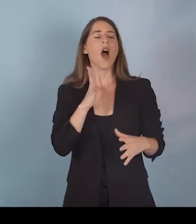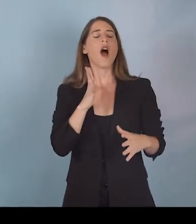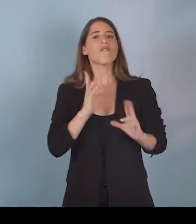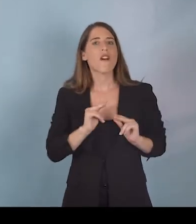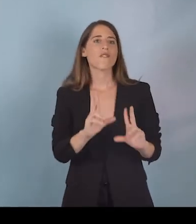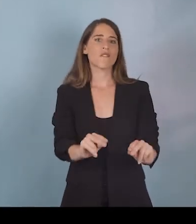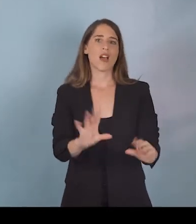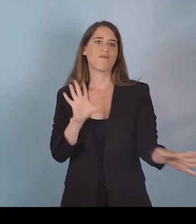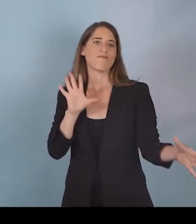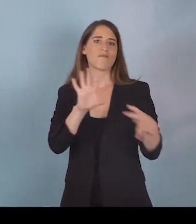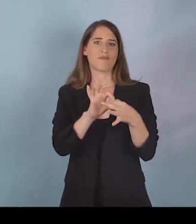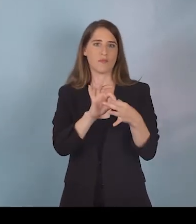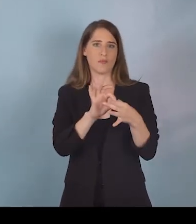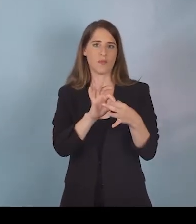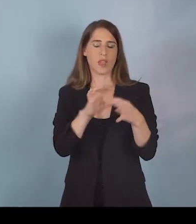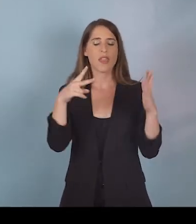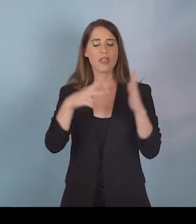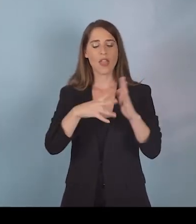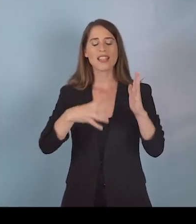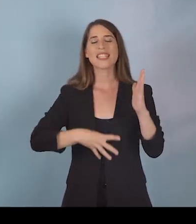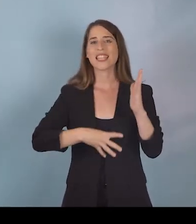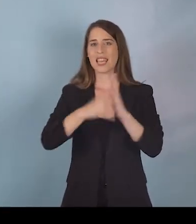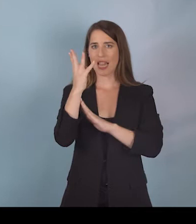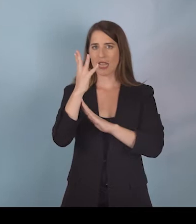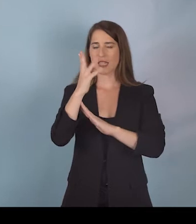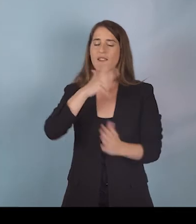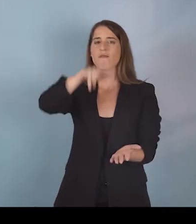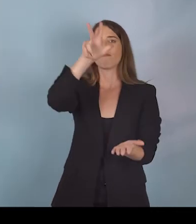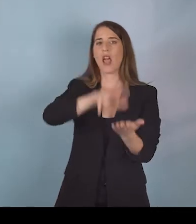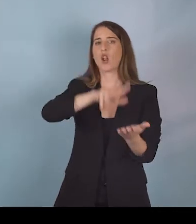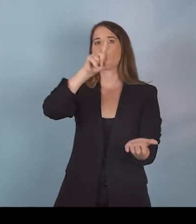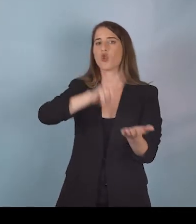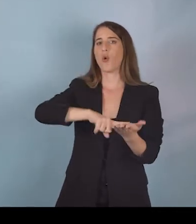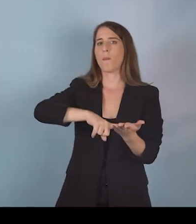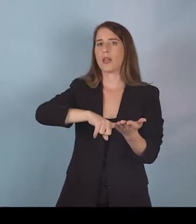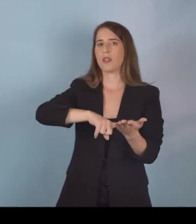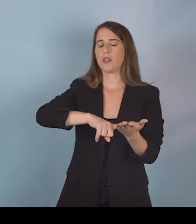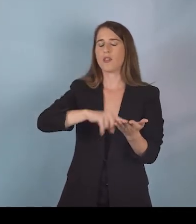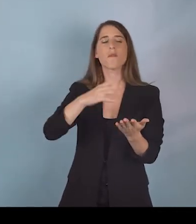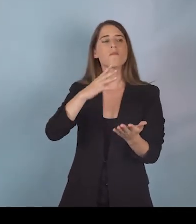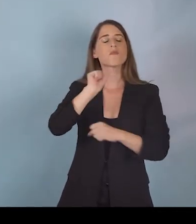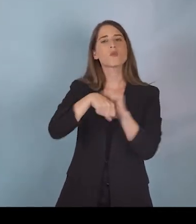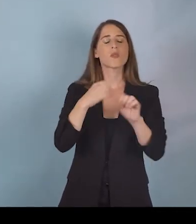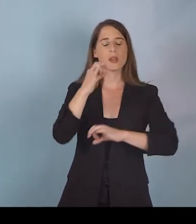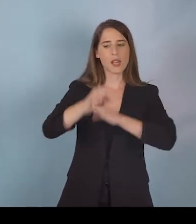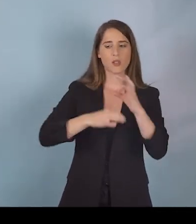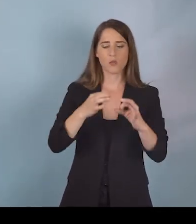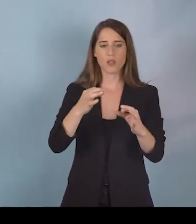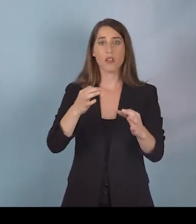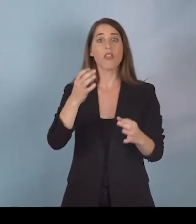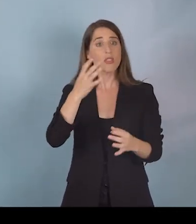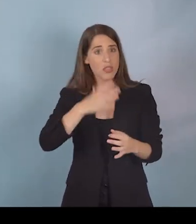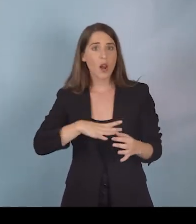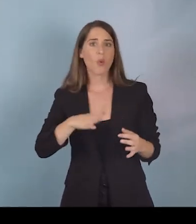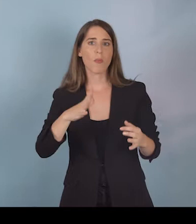εξηγήσουμε ότι οι άνθρωποι που θέλουμε να έχουμε παιδιά μπορεί να είμαστε και